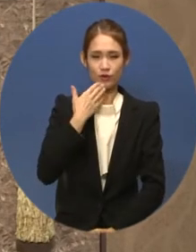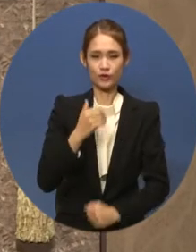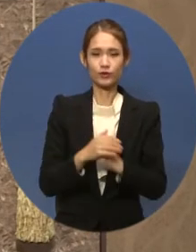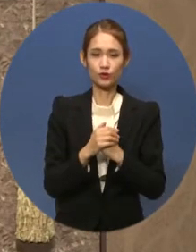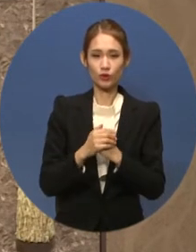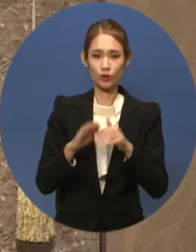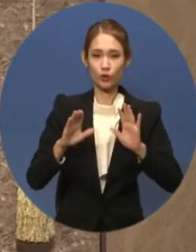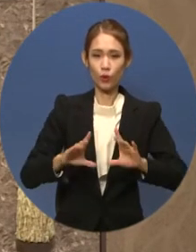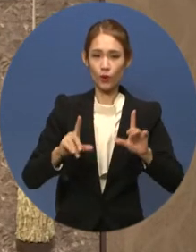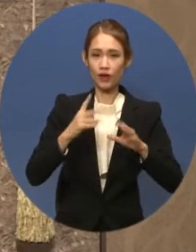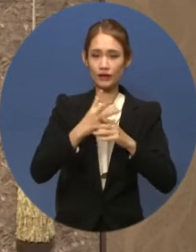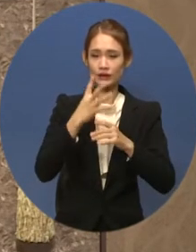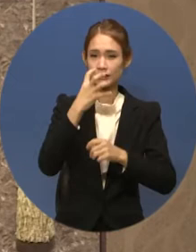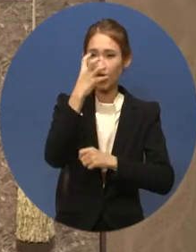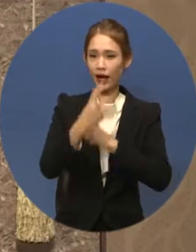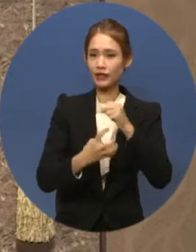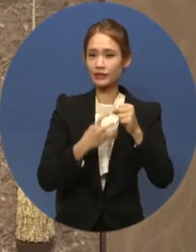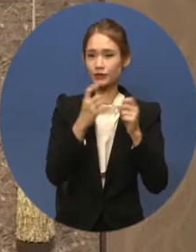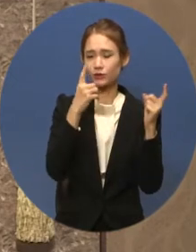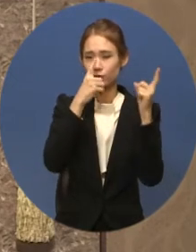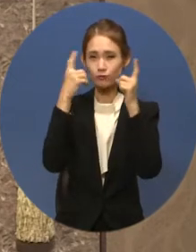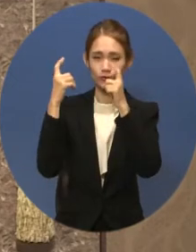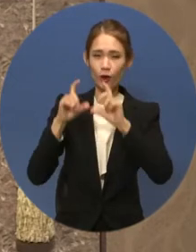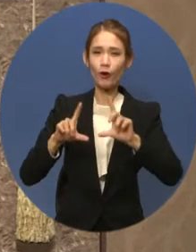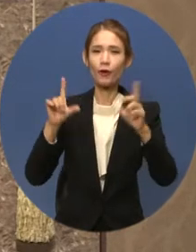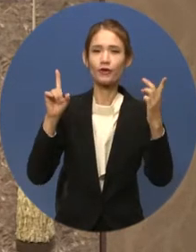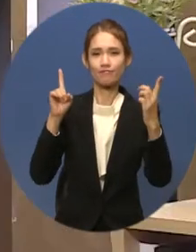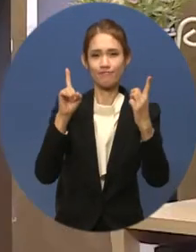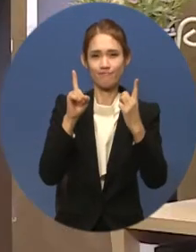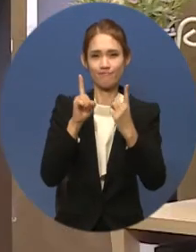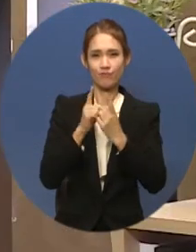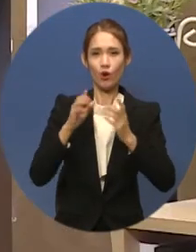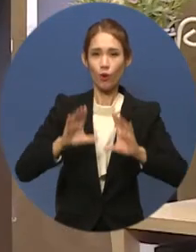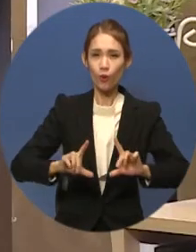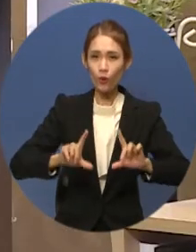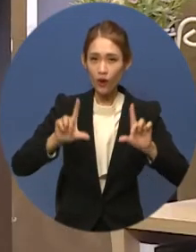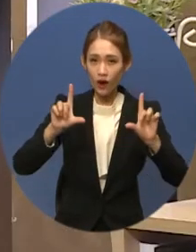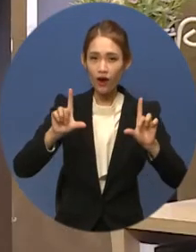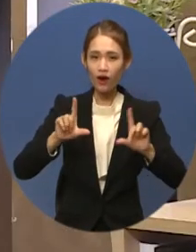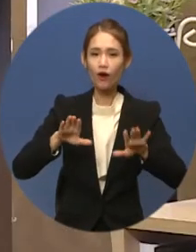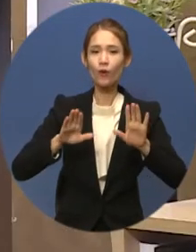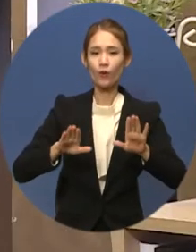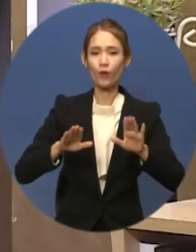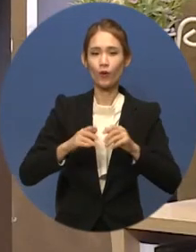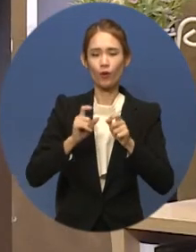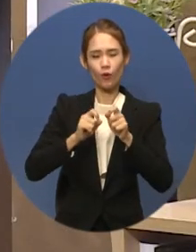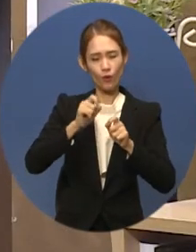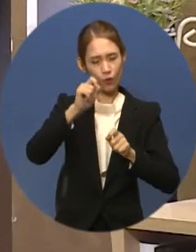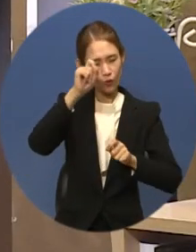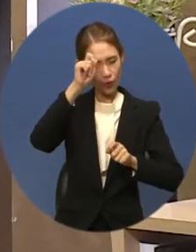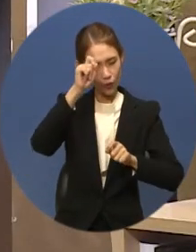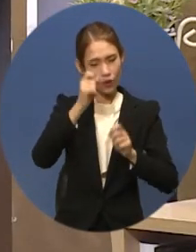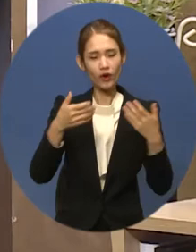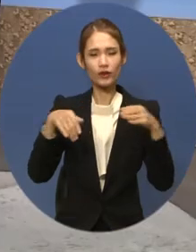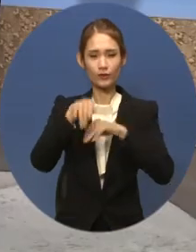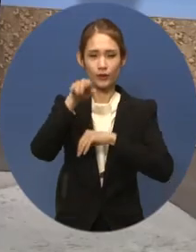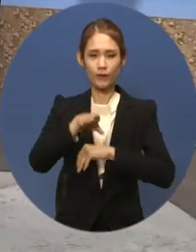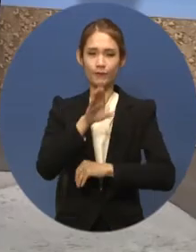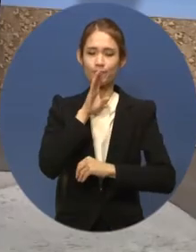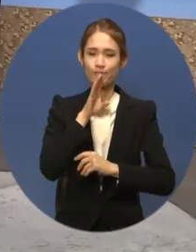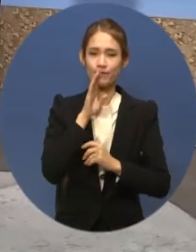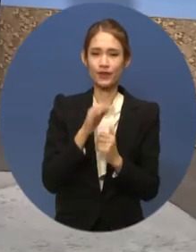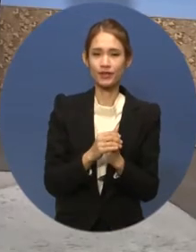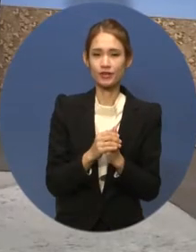이제 올해 40주년을 맞이하게 되었습니다 오래된 기관이 네 네 그렇습니다